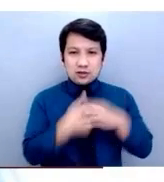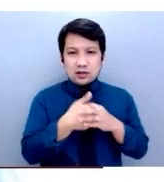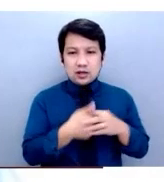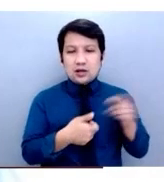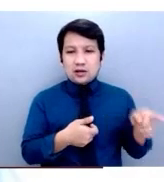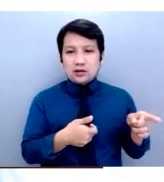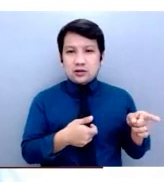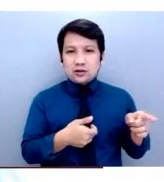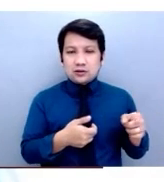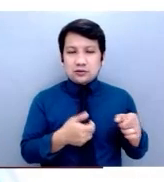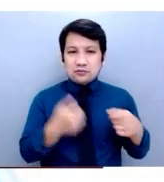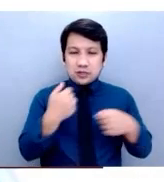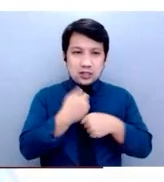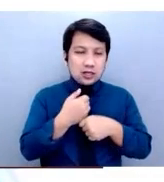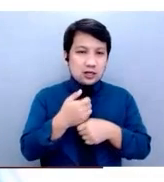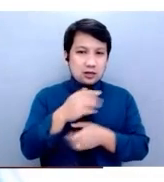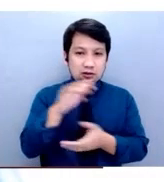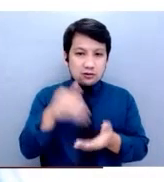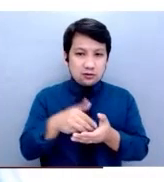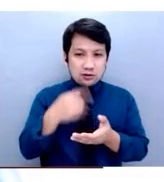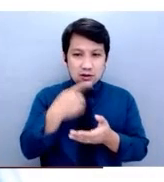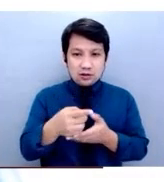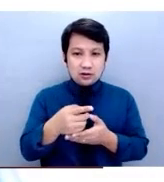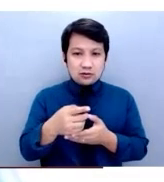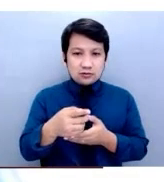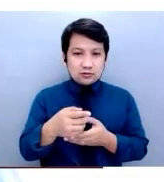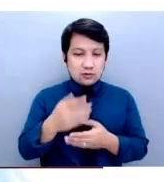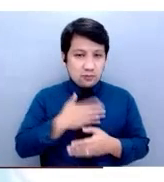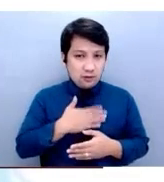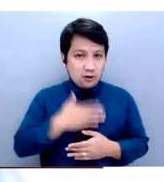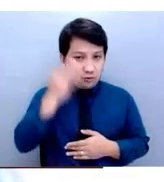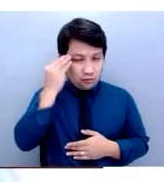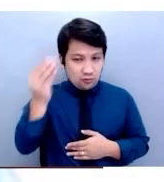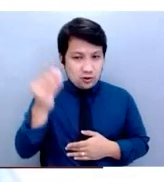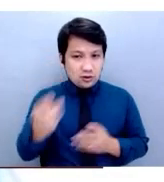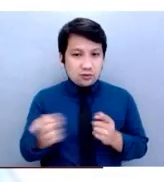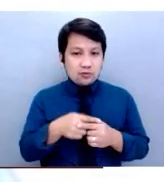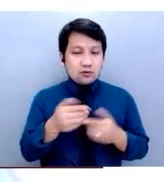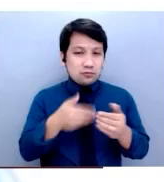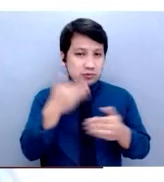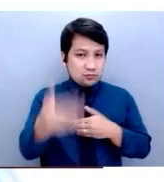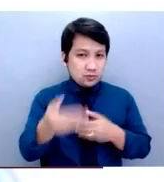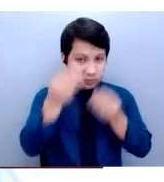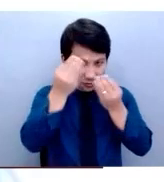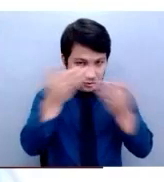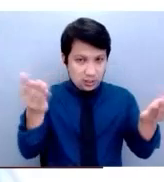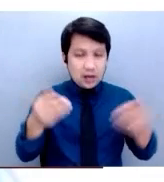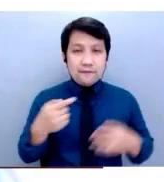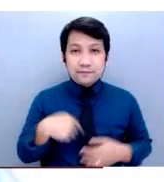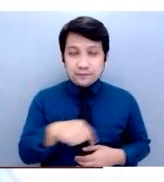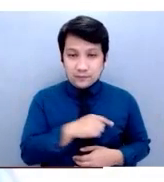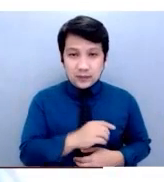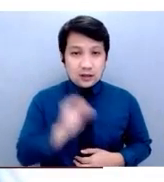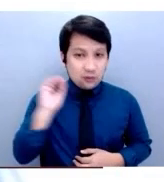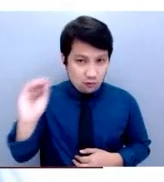main decision, kaya nilabas niya yung kanyang opinion dahil nauna na siya na nagkaroon ng